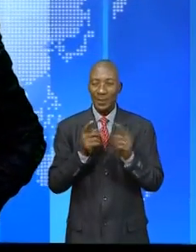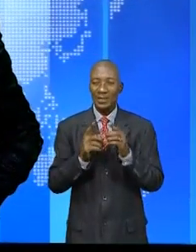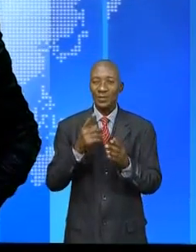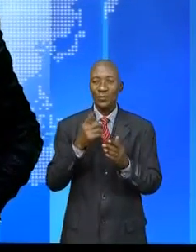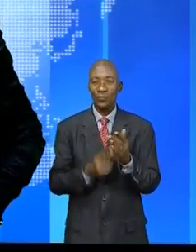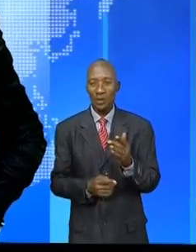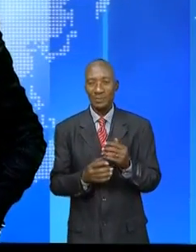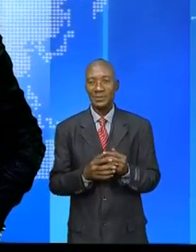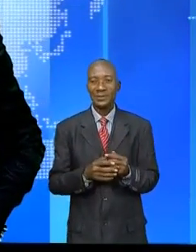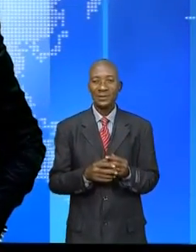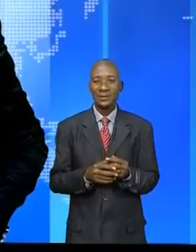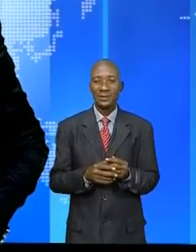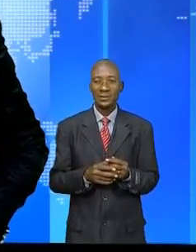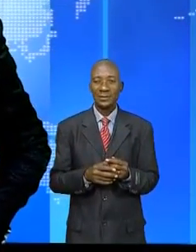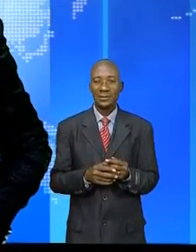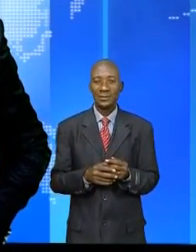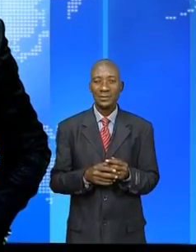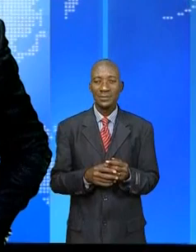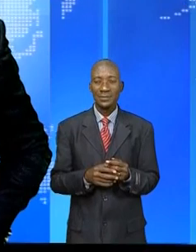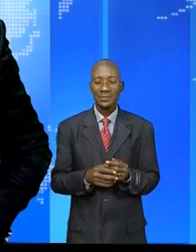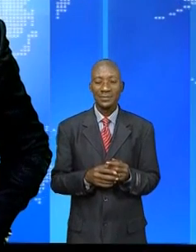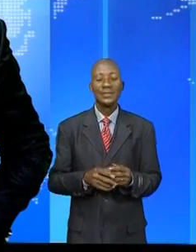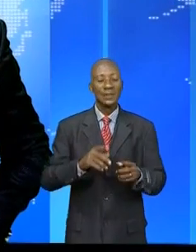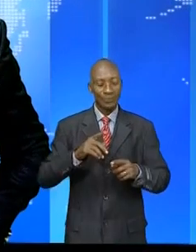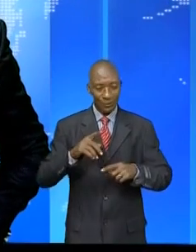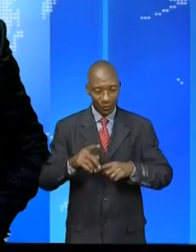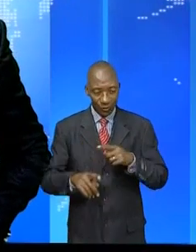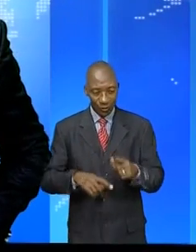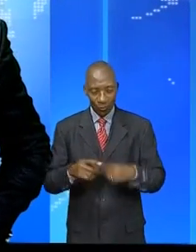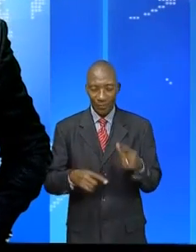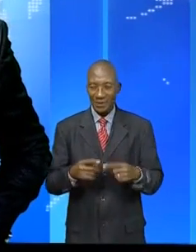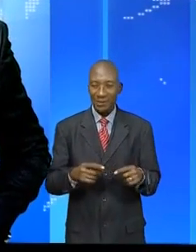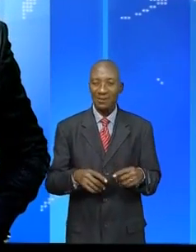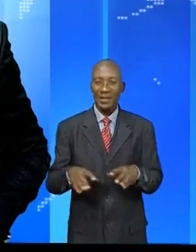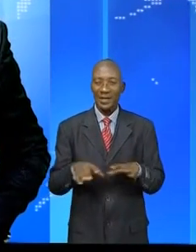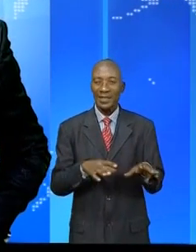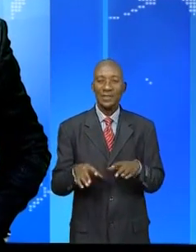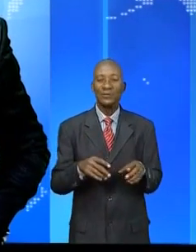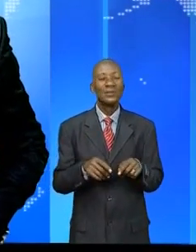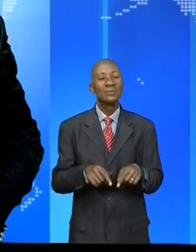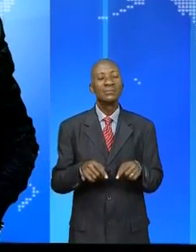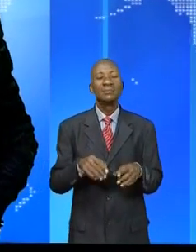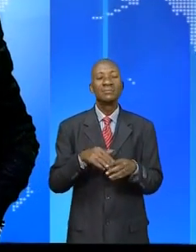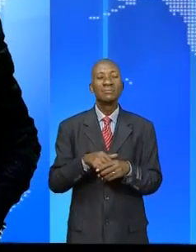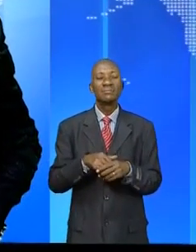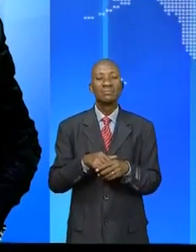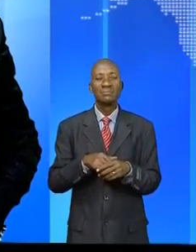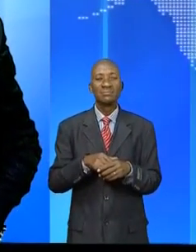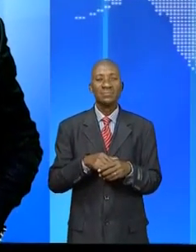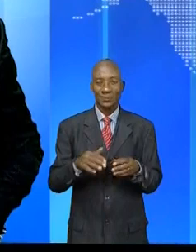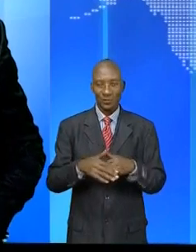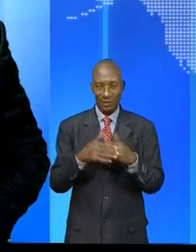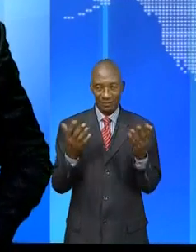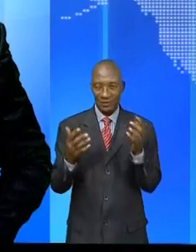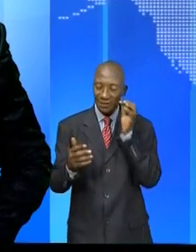d'antan. Après l'incendie qui s'est déclaré au camp militaire Ndolo, plusieurs familles ont tout perdu par la